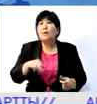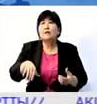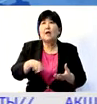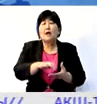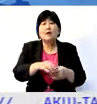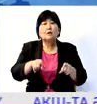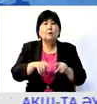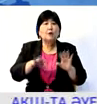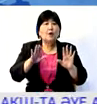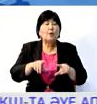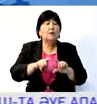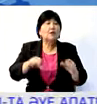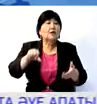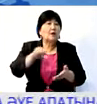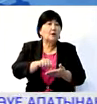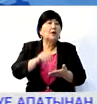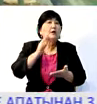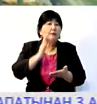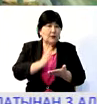кәсіподақтар орталығының өкілдері бас қосты.